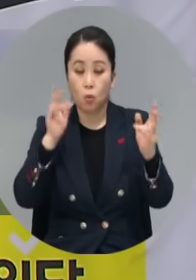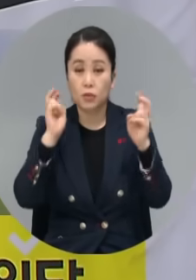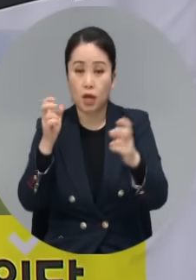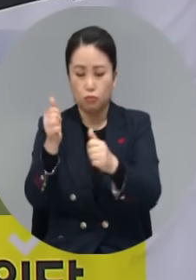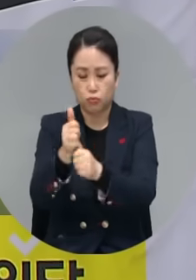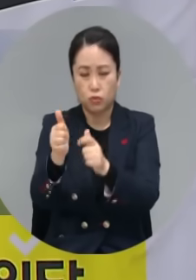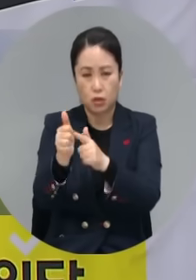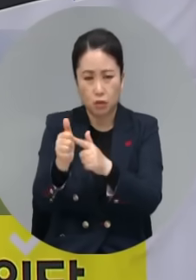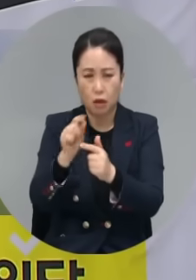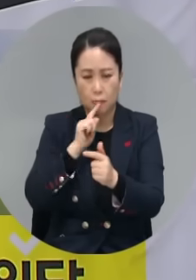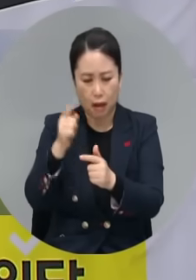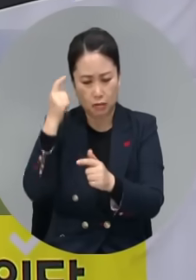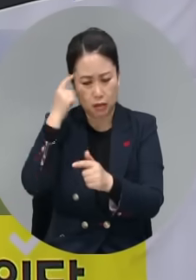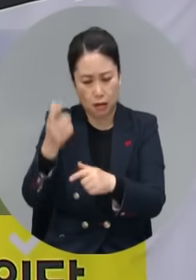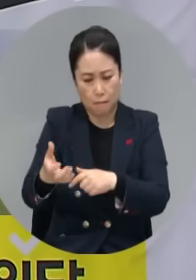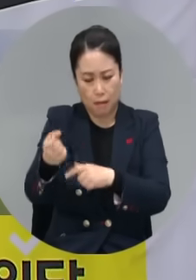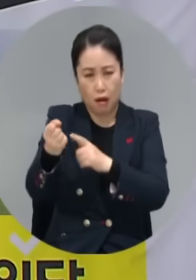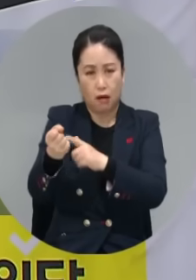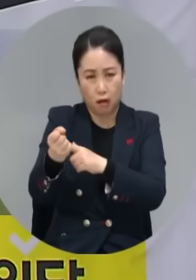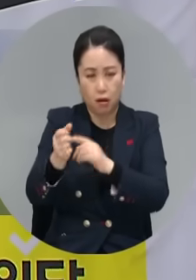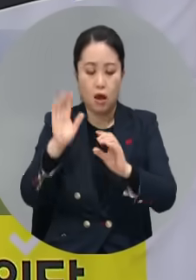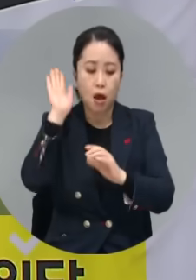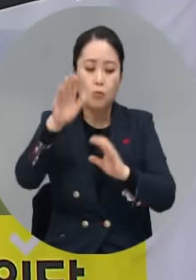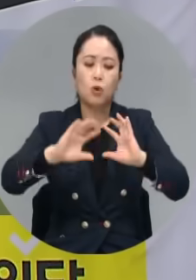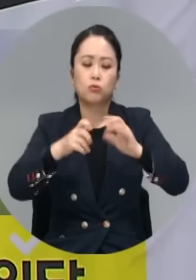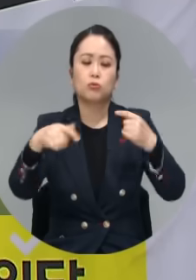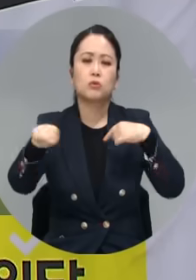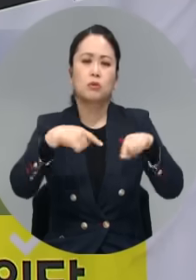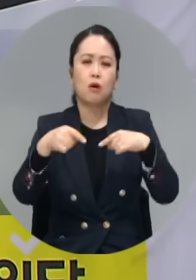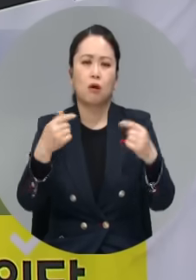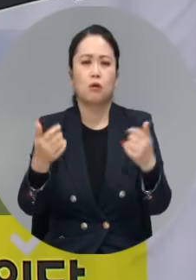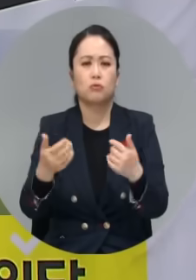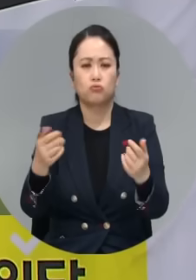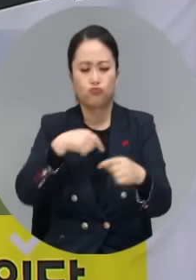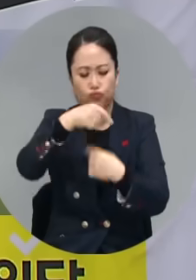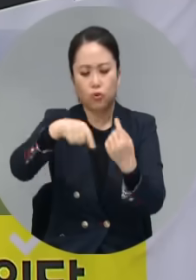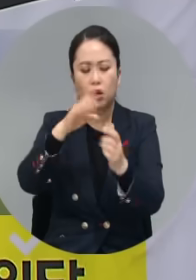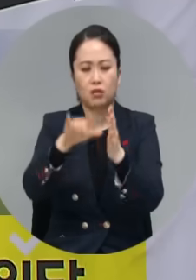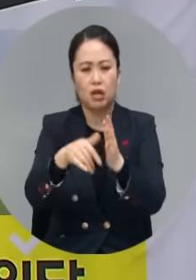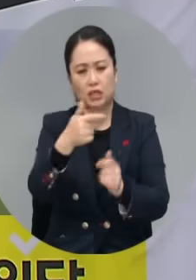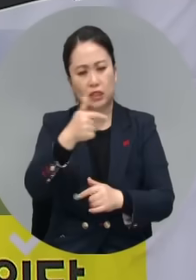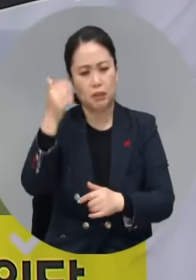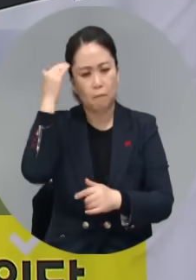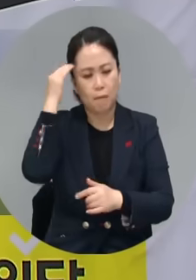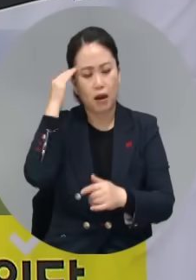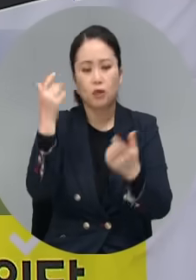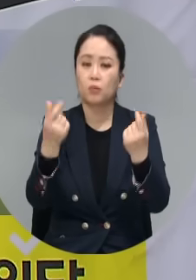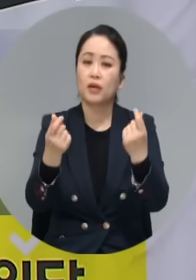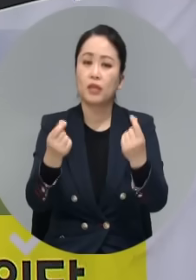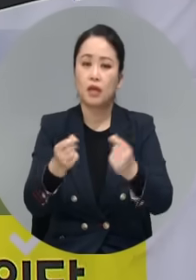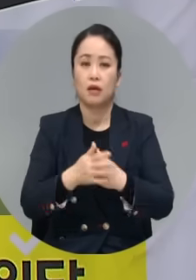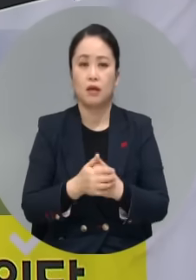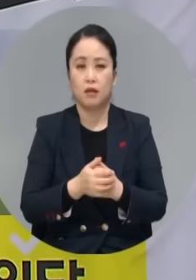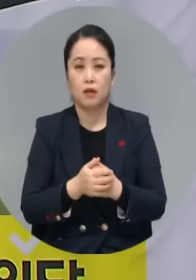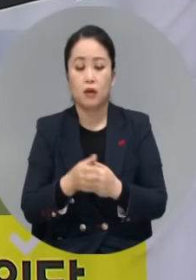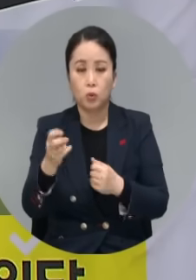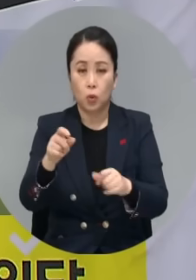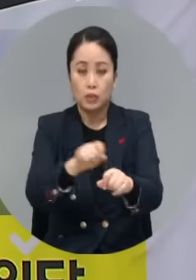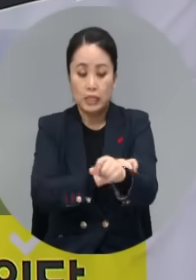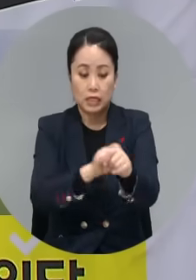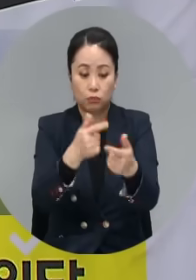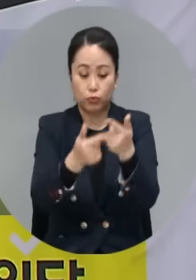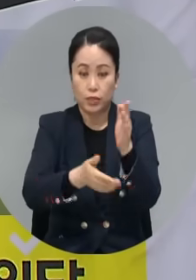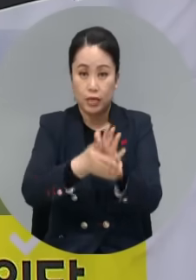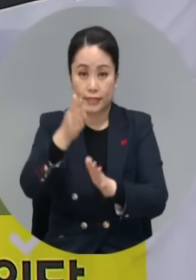있다는 것은 앞으로 국정 운영하는 데 굉장히 큰 걸림돌이 될 것이다. 그렇게 생각을 하고 있습니다. 특히 부산시장을